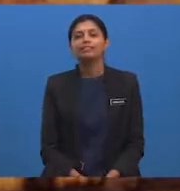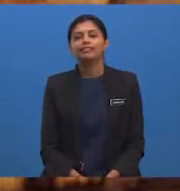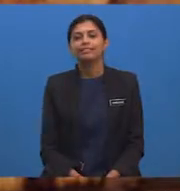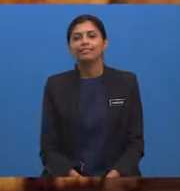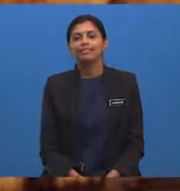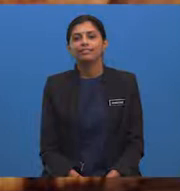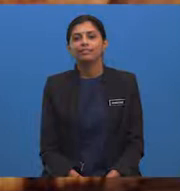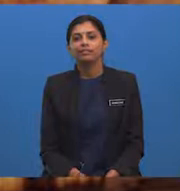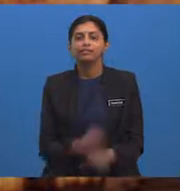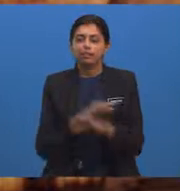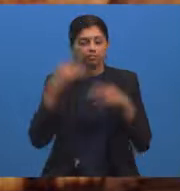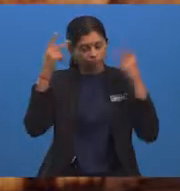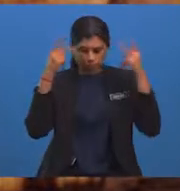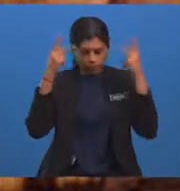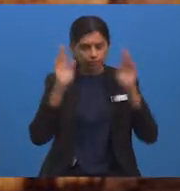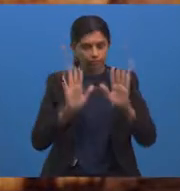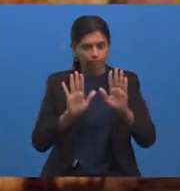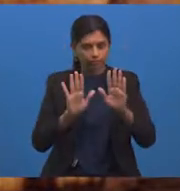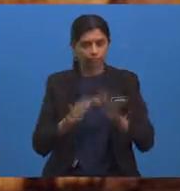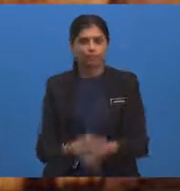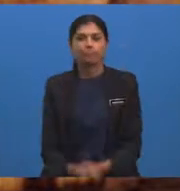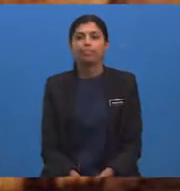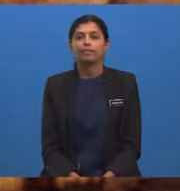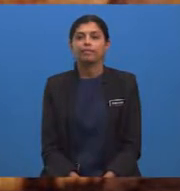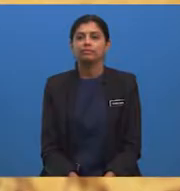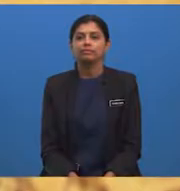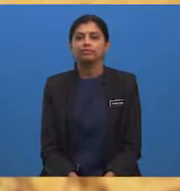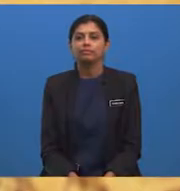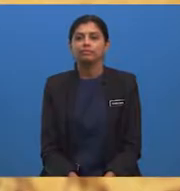Baiklah, jangan pening-pening kepala, ya, murid semua.